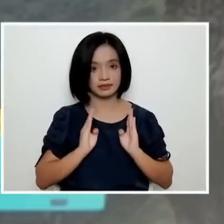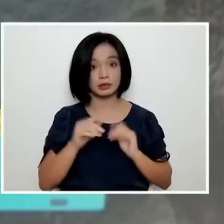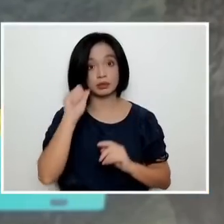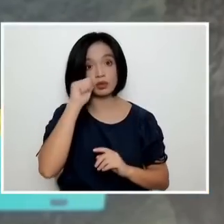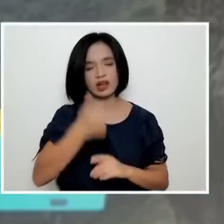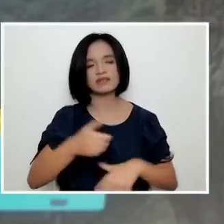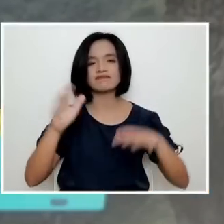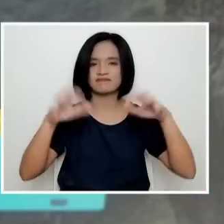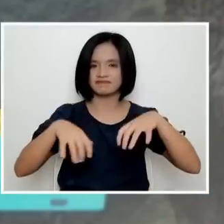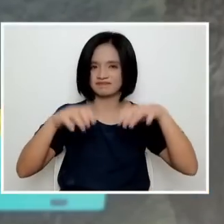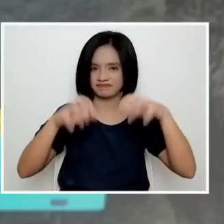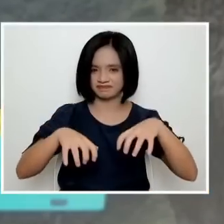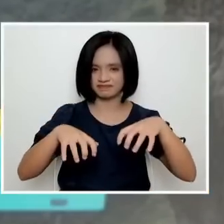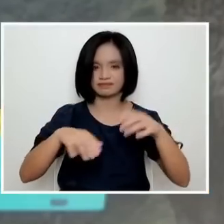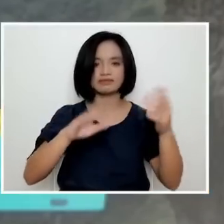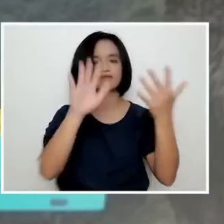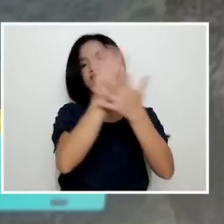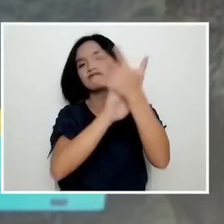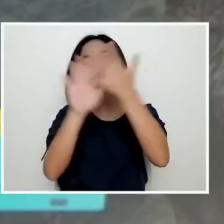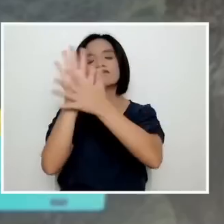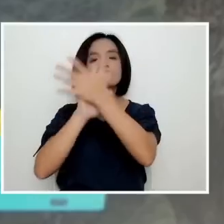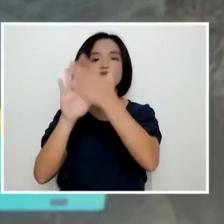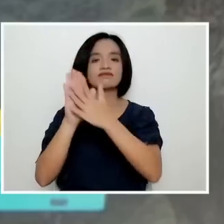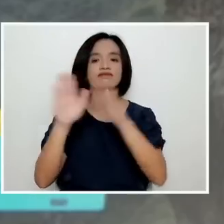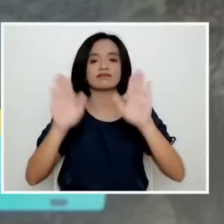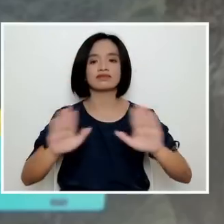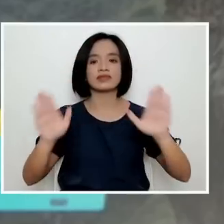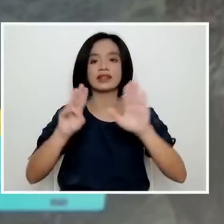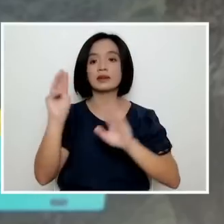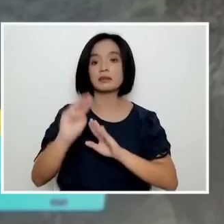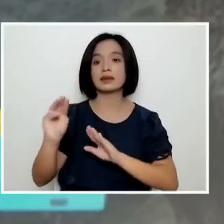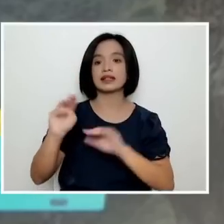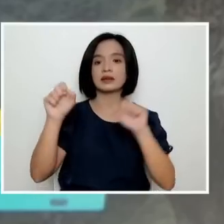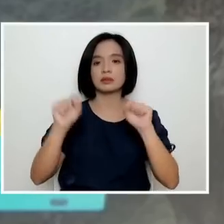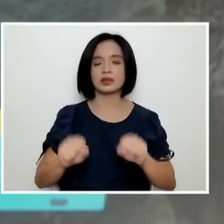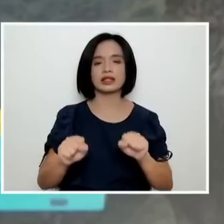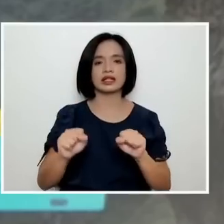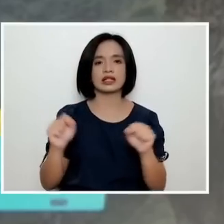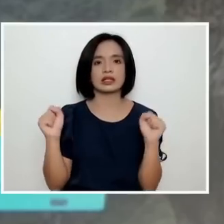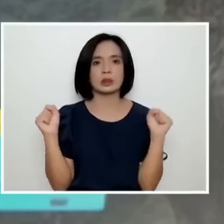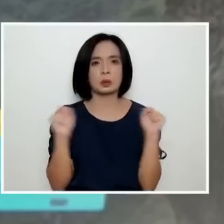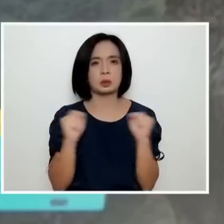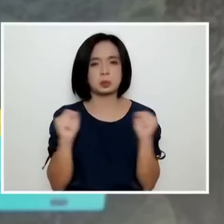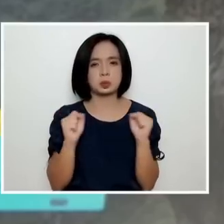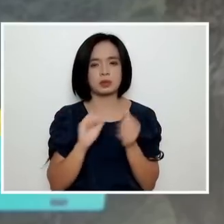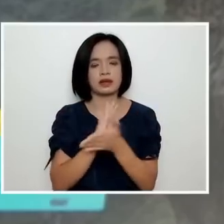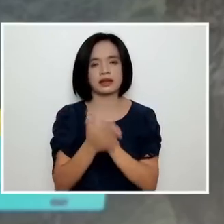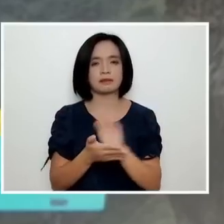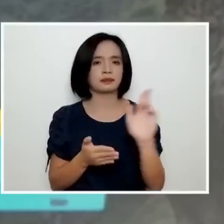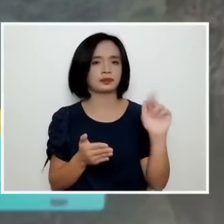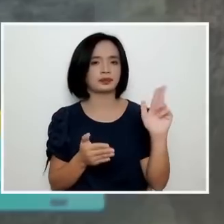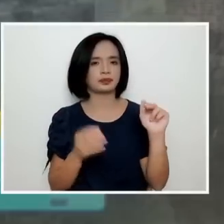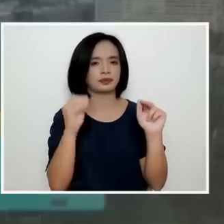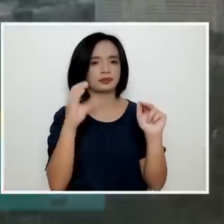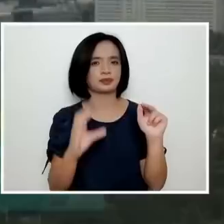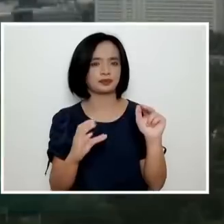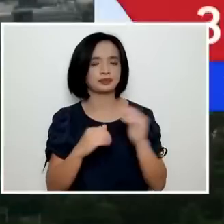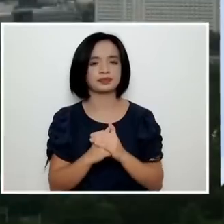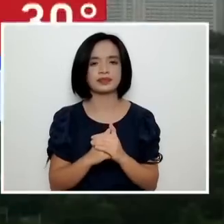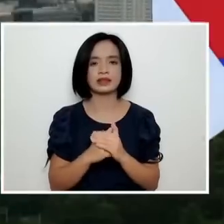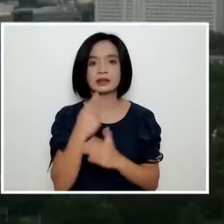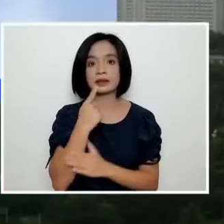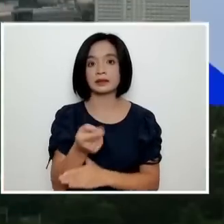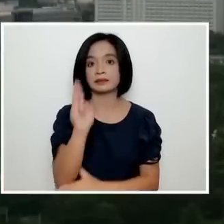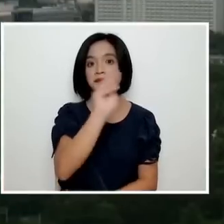bukas, maulap naman po sa Linggo at sa Lunes, posible pang bumaba ang temperatura sa 13 degrees Celsius. At tayo po sa Metro